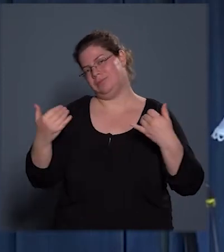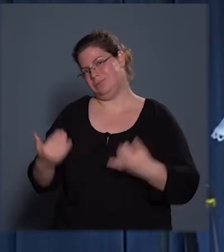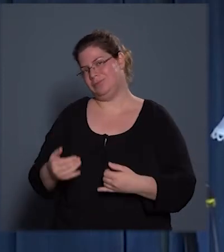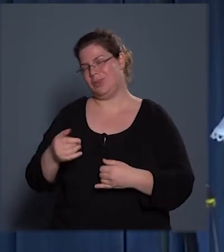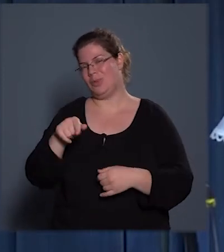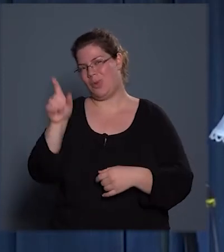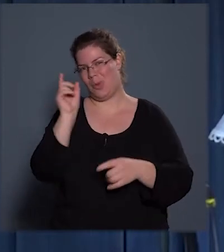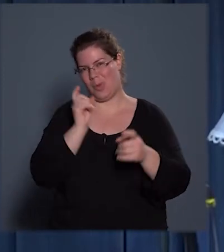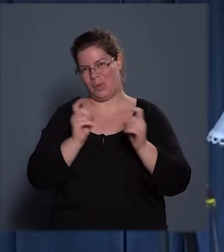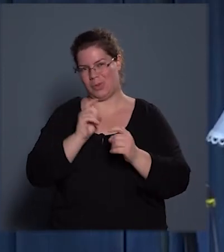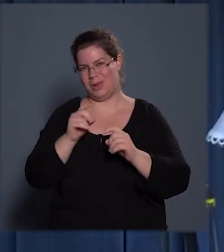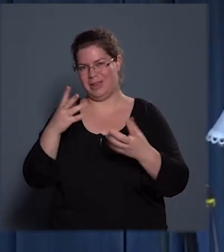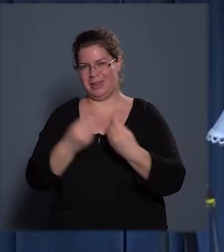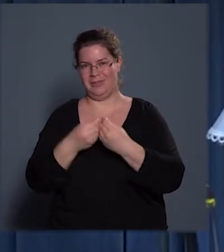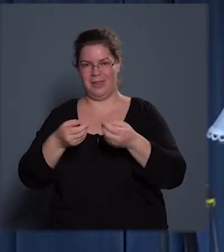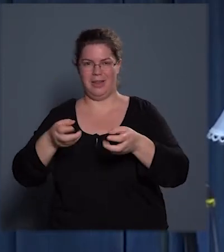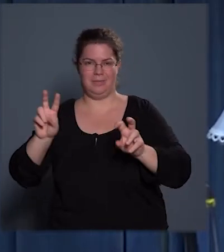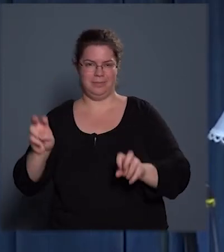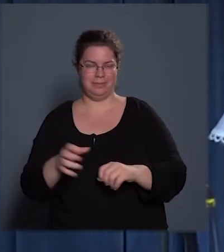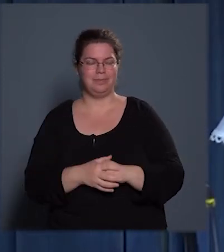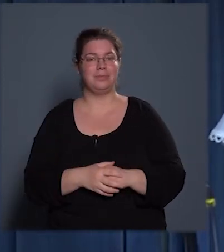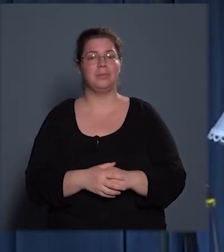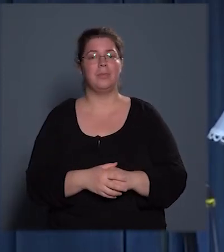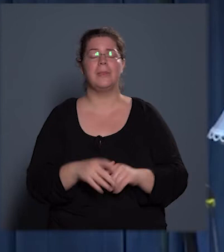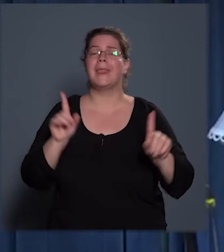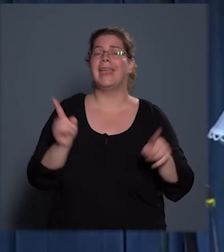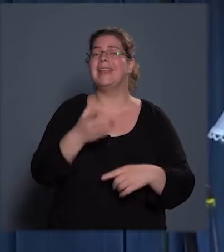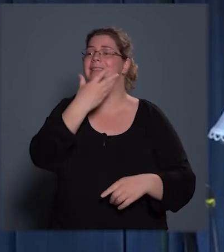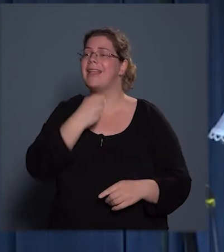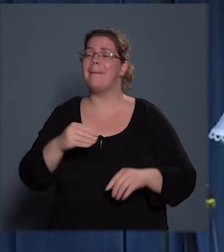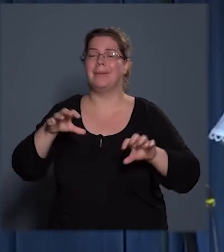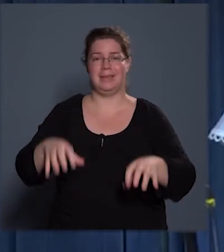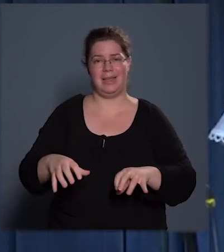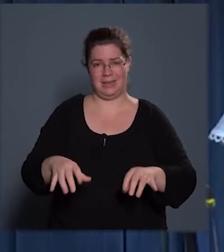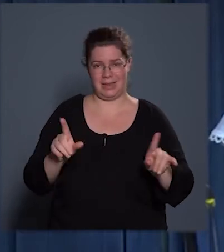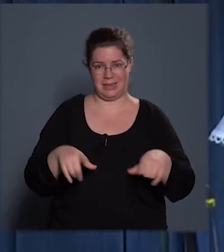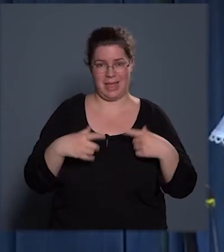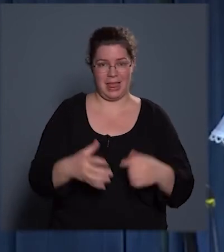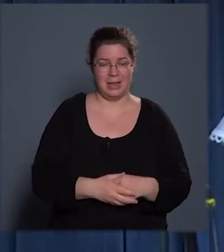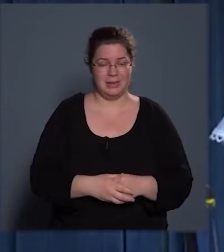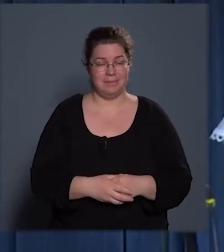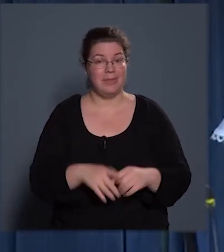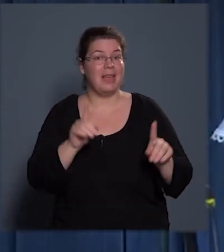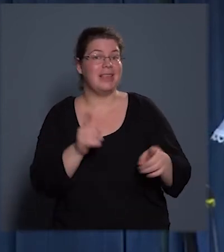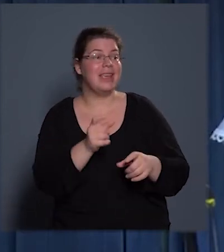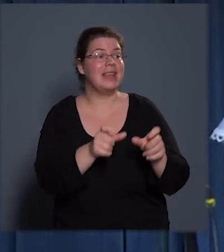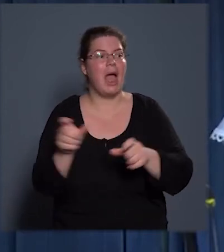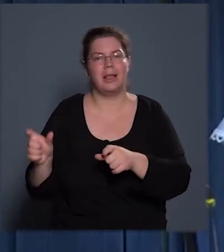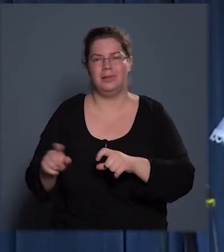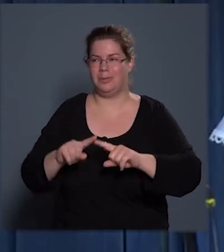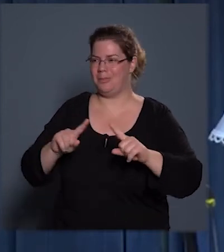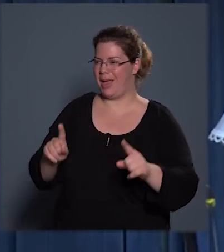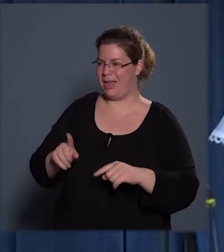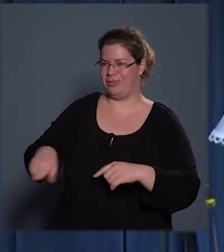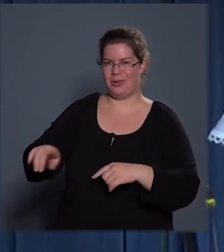az ő gondolataival megint. Az ének szebbé teszi az életet. Az éneklők másokét